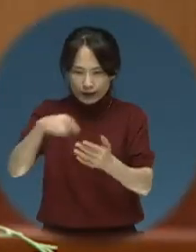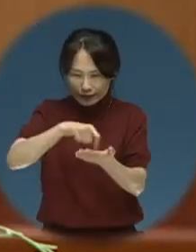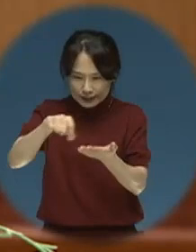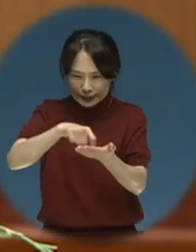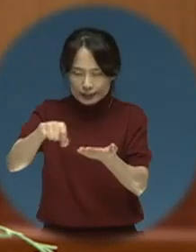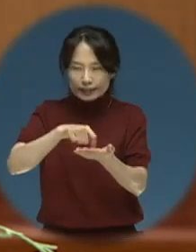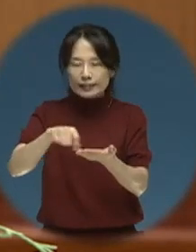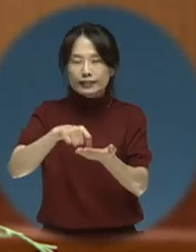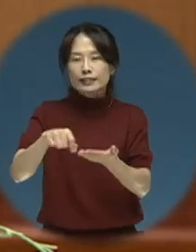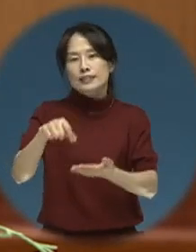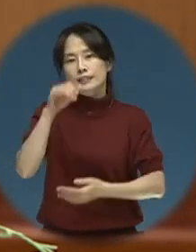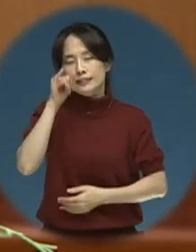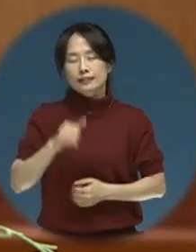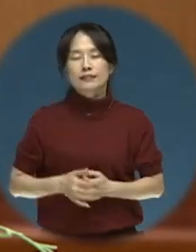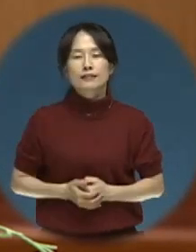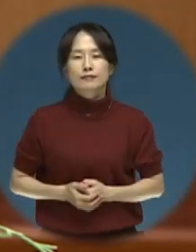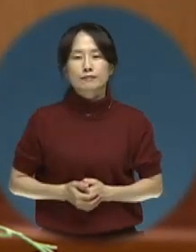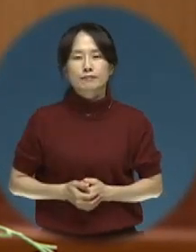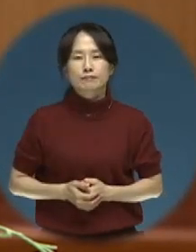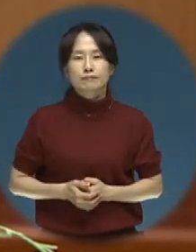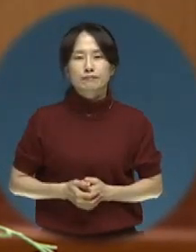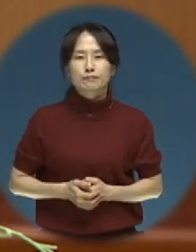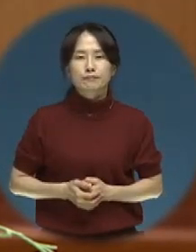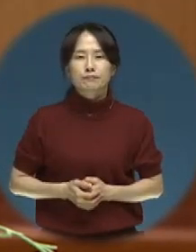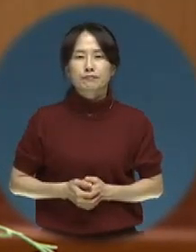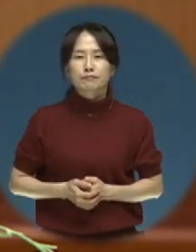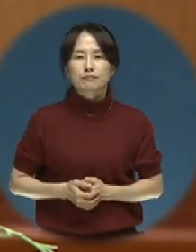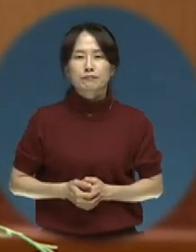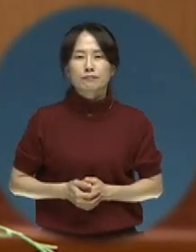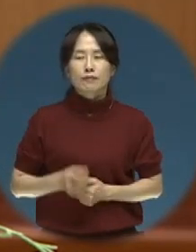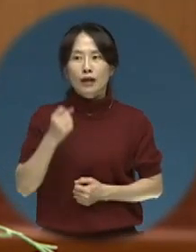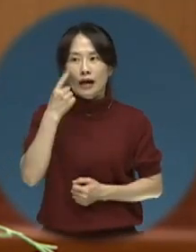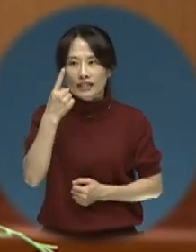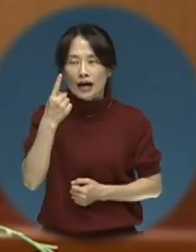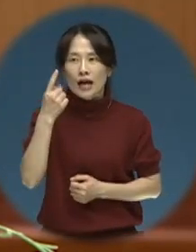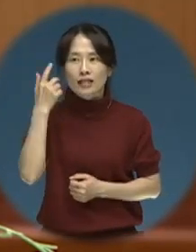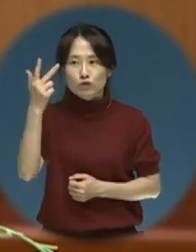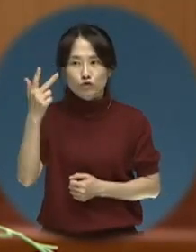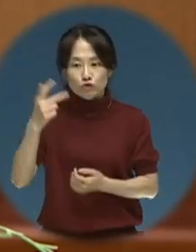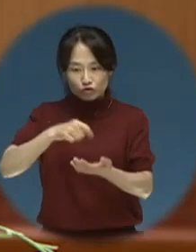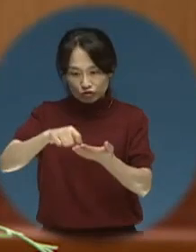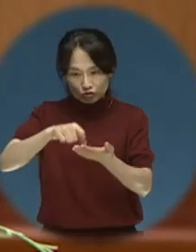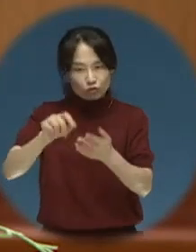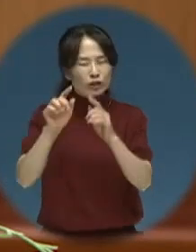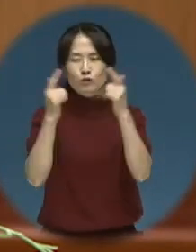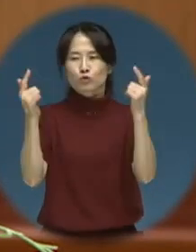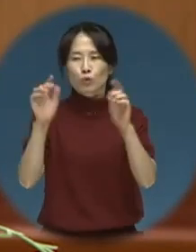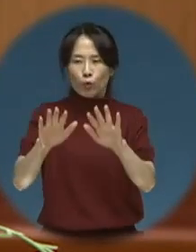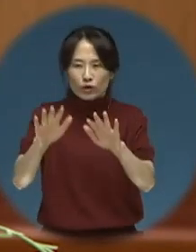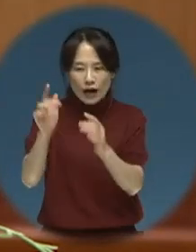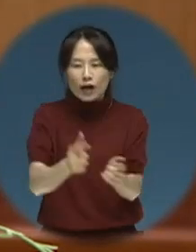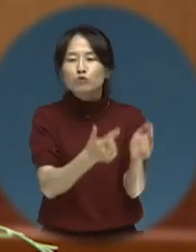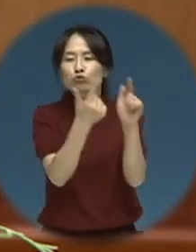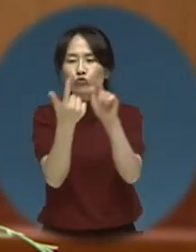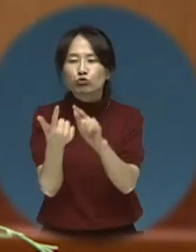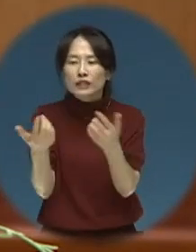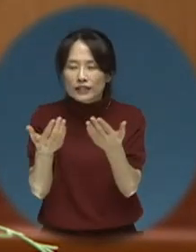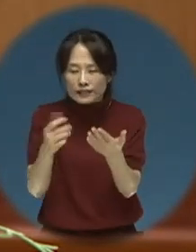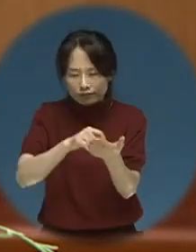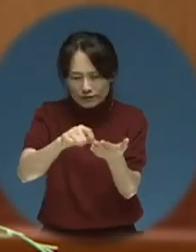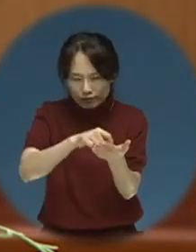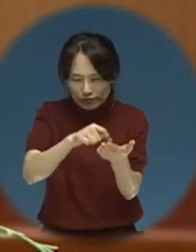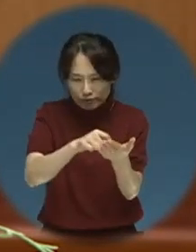오늘 하루. 예. 그 이제 뭐 한 달 일주일 이런 걸 적지 않고요. 그 이제 적어 놓고